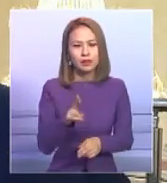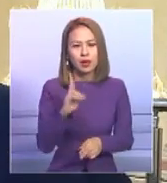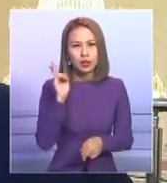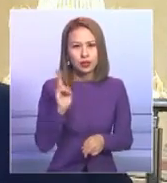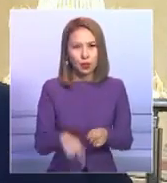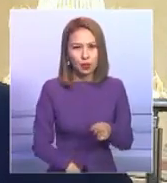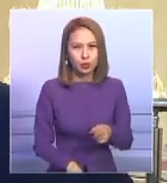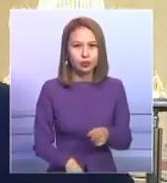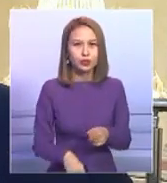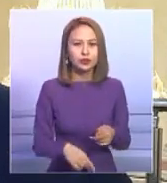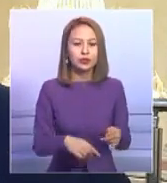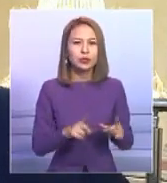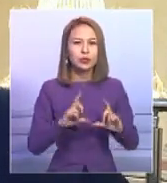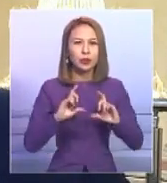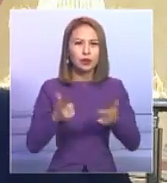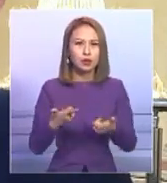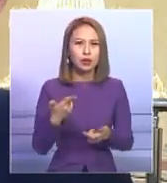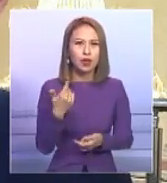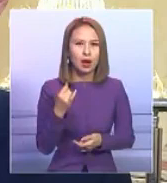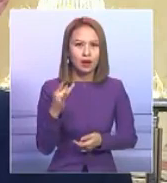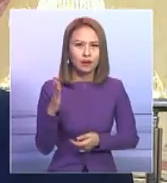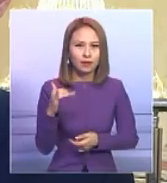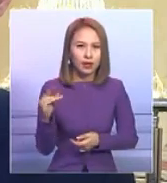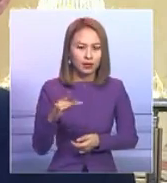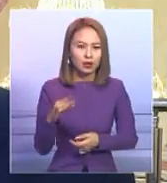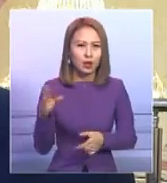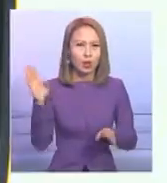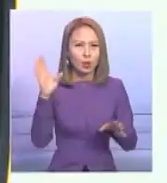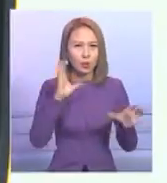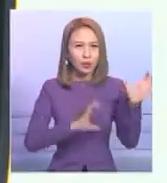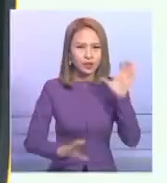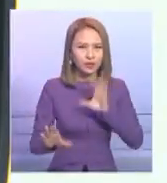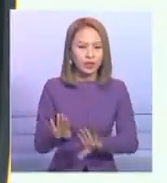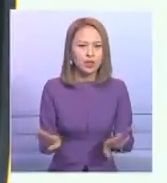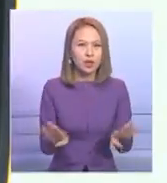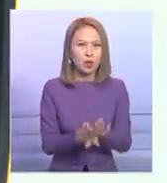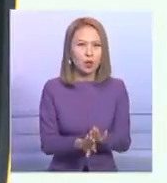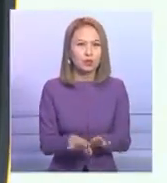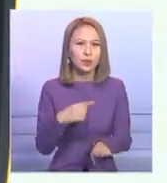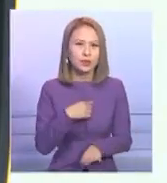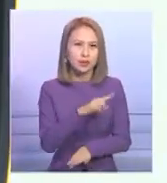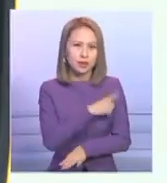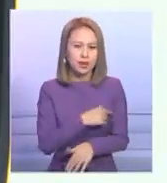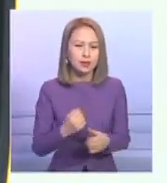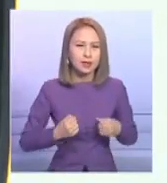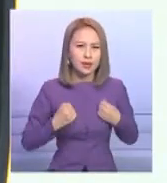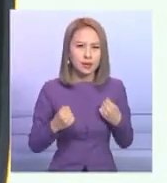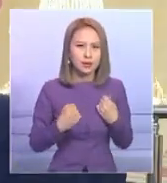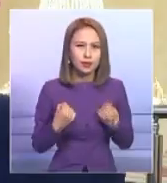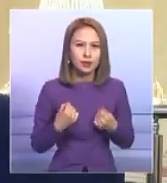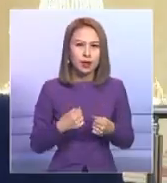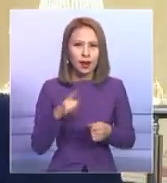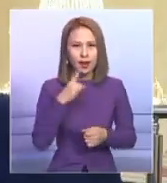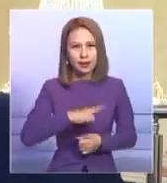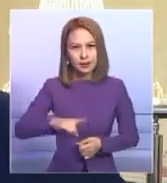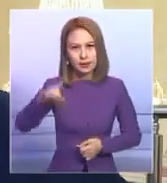тапсырулар Гарвард, Стэнфорд деген сияқты университеттер бар, жақсы. Қазір бар күш мысалы сол жерде тапсырып жатырмын.